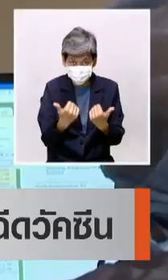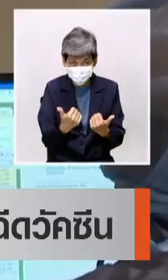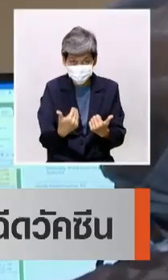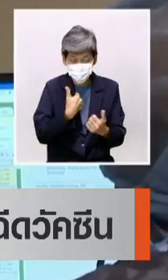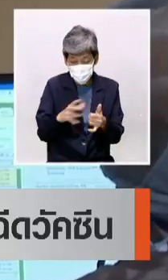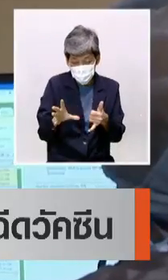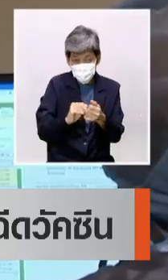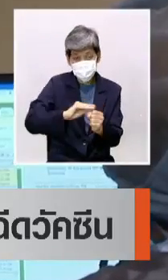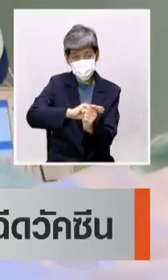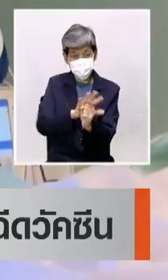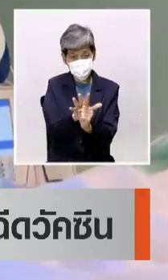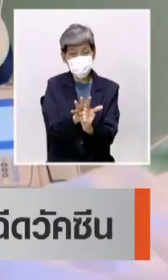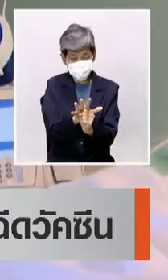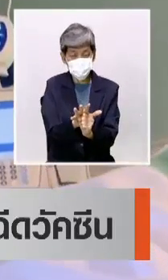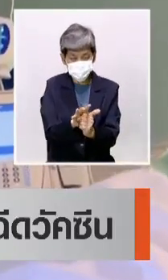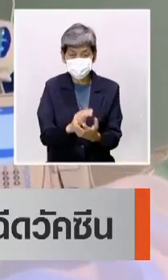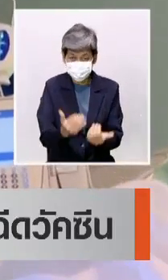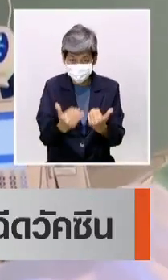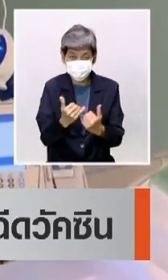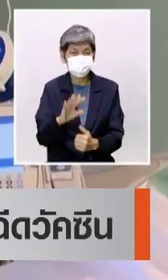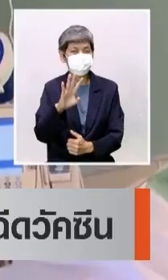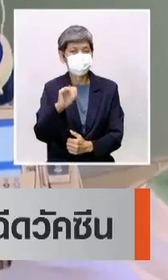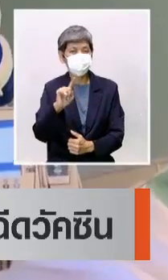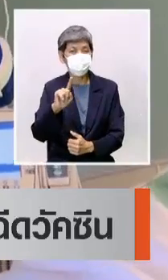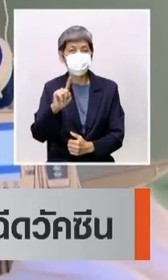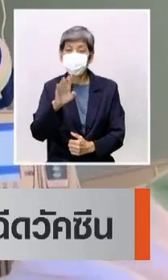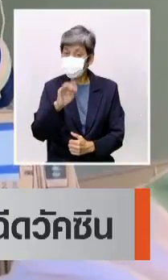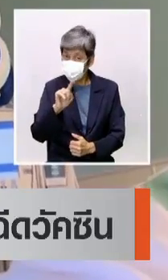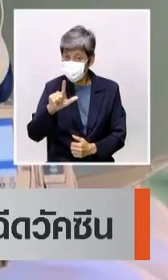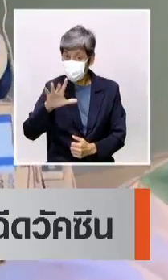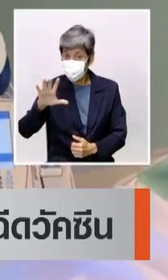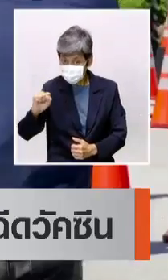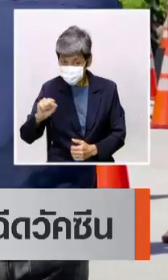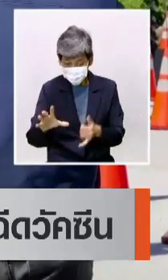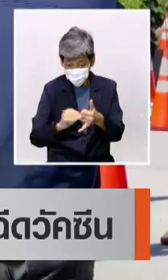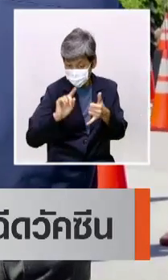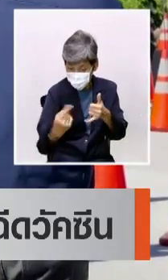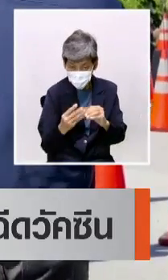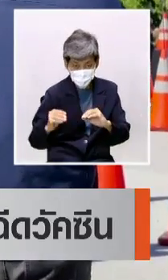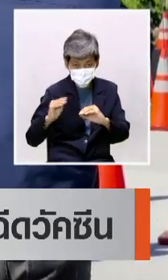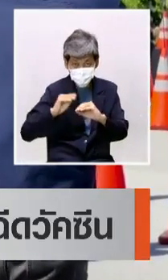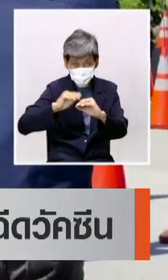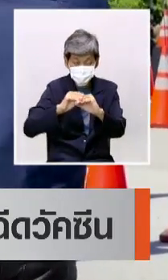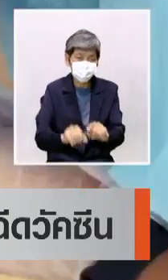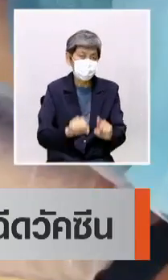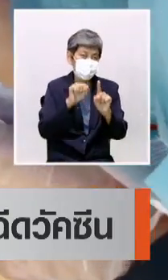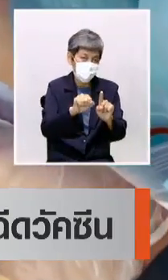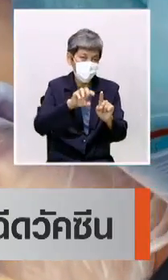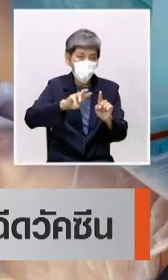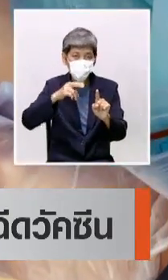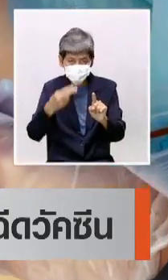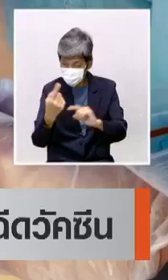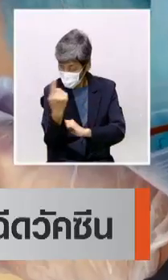เชื้อโควิดสะสมมากกว่า 41.5 ล้านคนแล้วผู้ติดเชื้อรายใหม่ก็เพิ่มขึ้นกว่า 160,000 คน